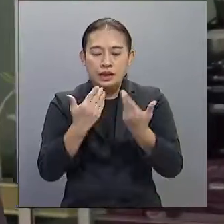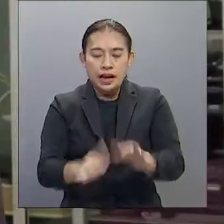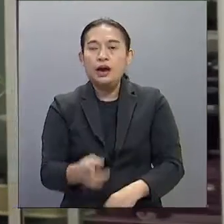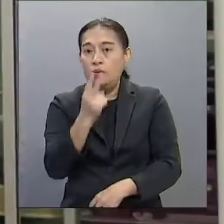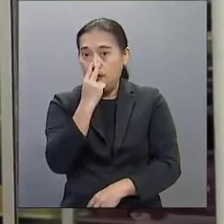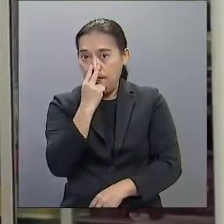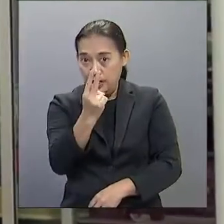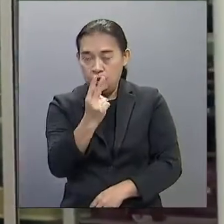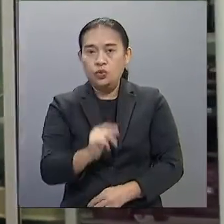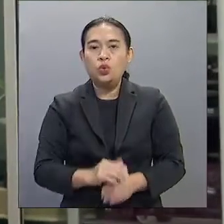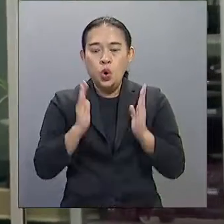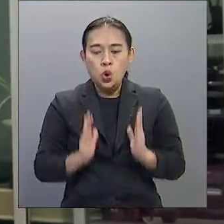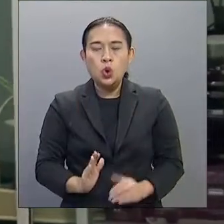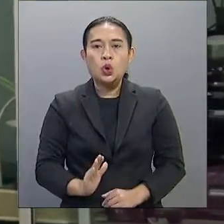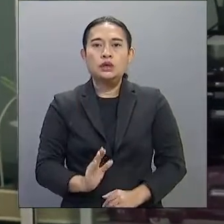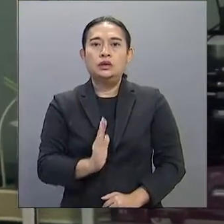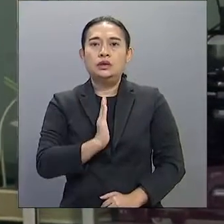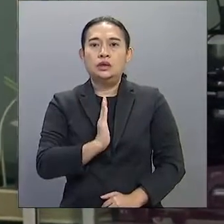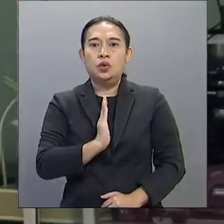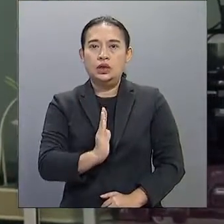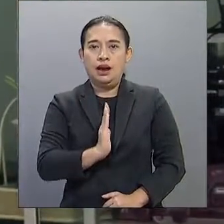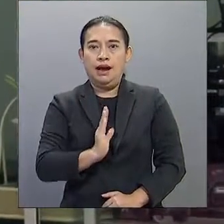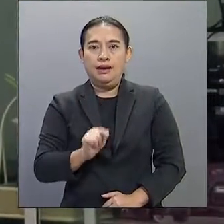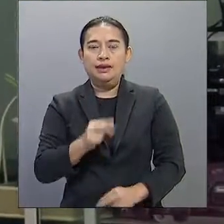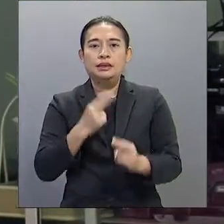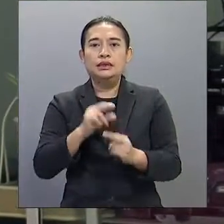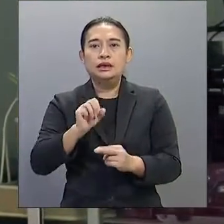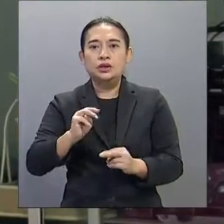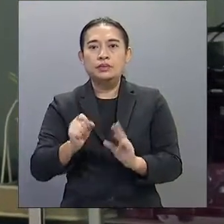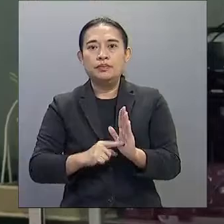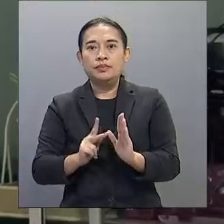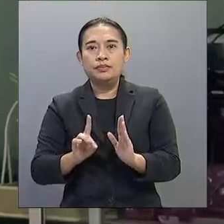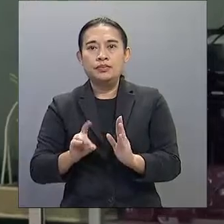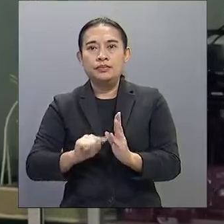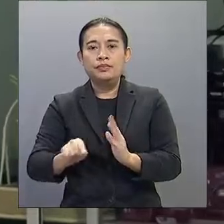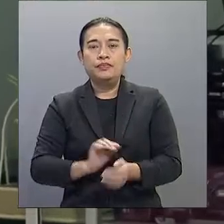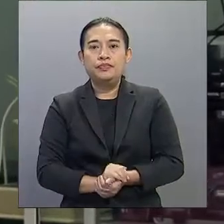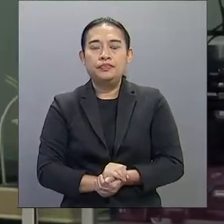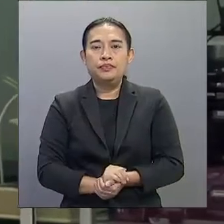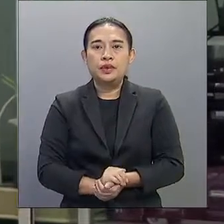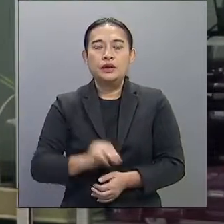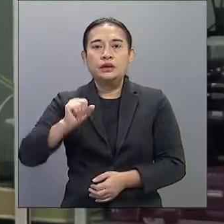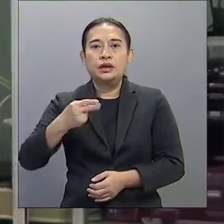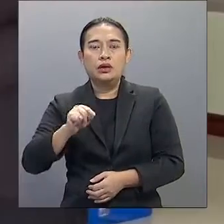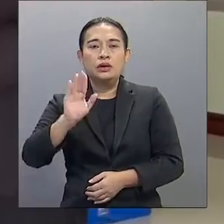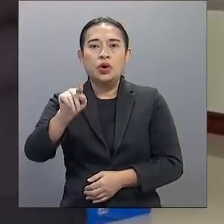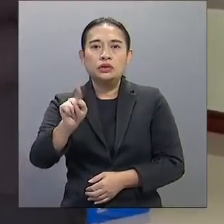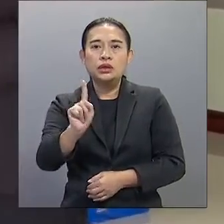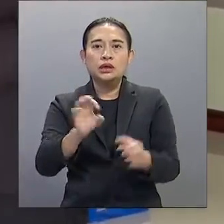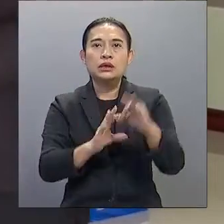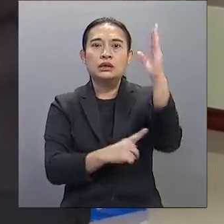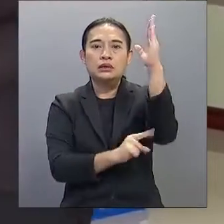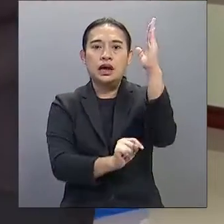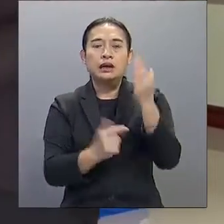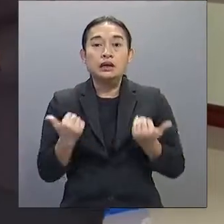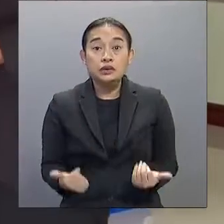็ตัวกลางที่จะเดำเดนการลสุน สมสัครบุญยมเป็นสหกรจัหวัดรังเลยนะครับบว่ตอนนี้ทางสมรังานแร